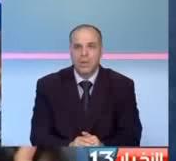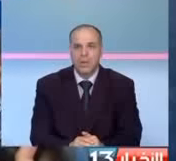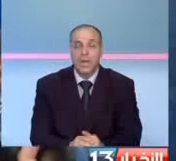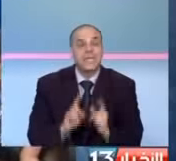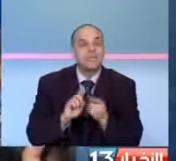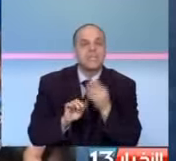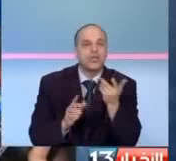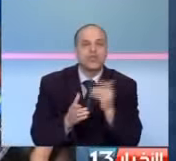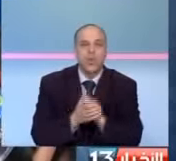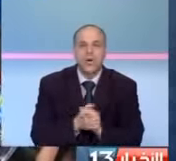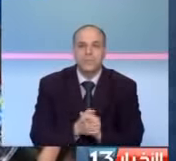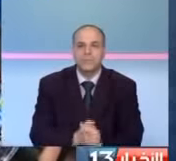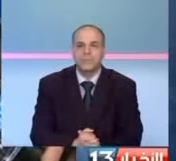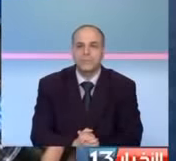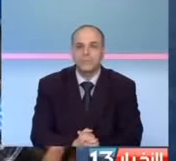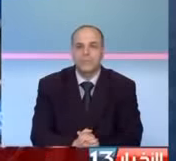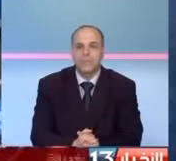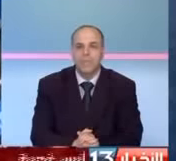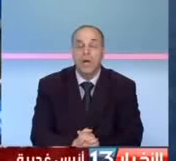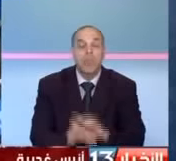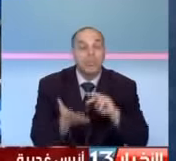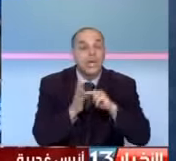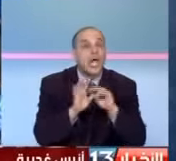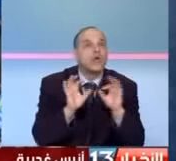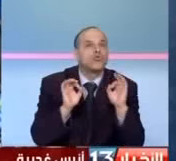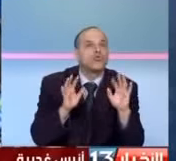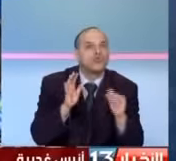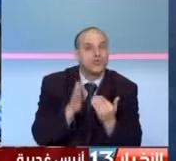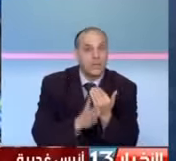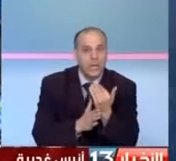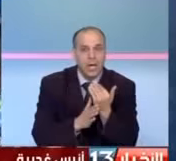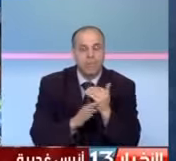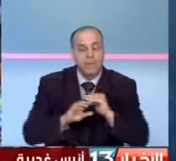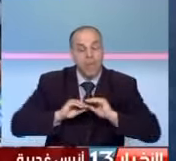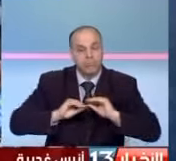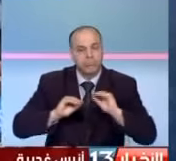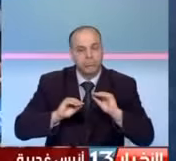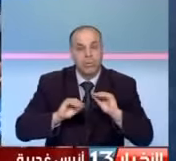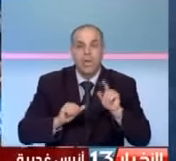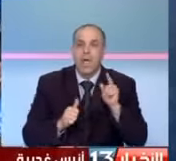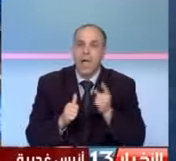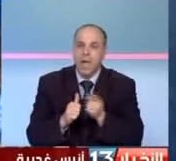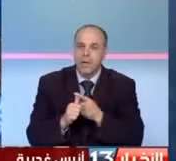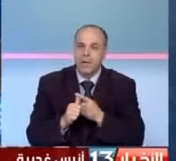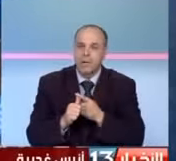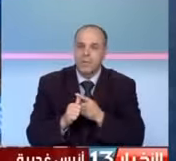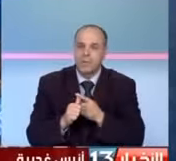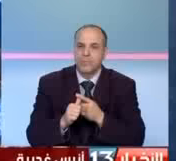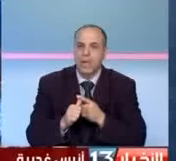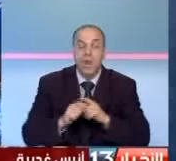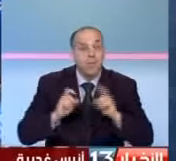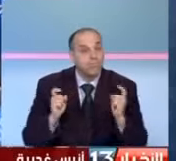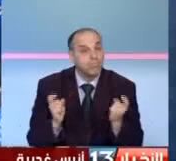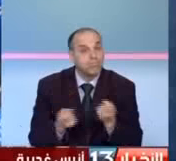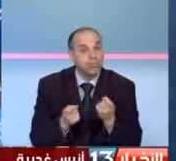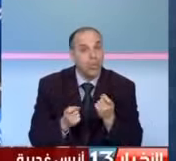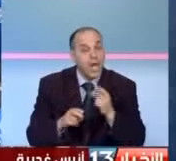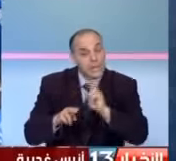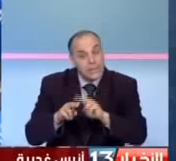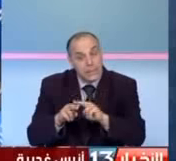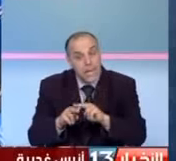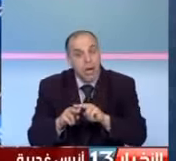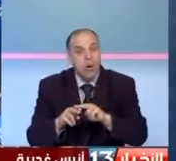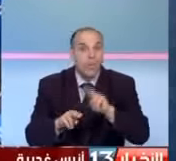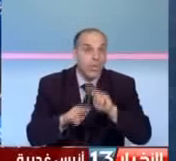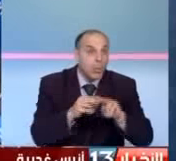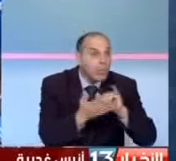خصوصياته هو أنه يستعمل أحدث تقنيات للتكوين، معناتها حتى تكون معناتها عملية التكوين، نعرف عملية الصيانة